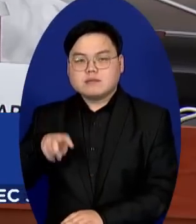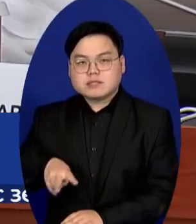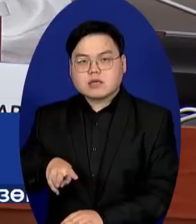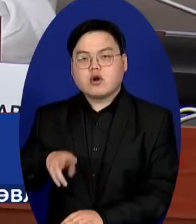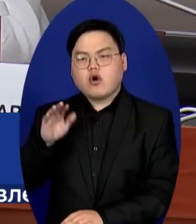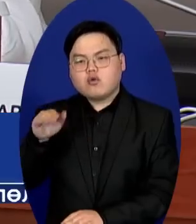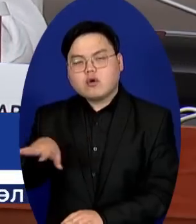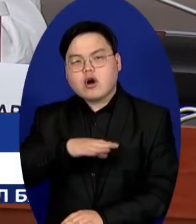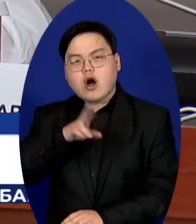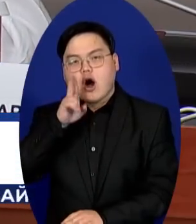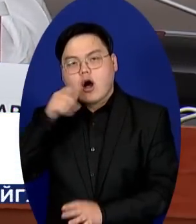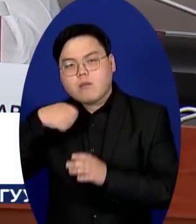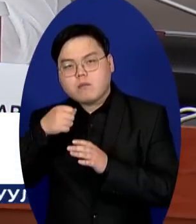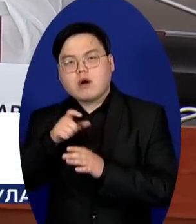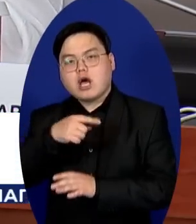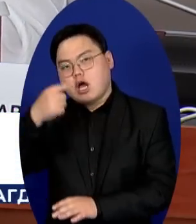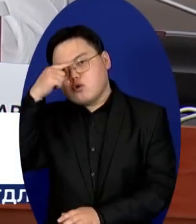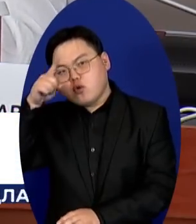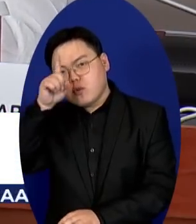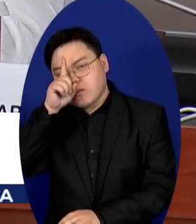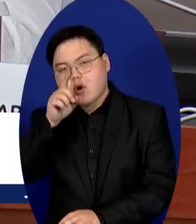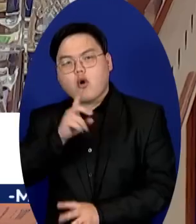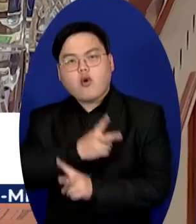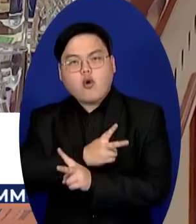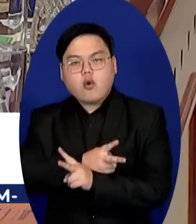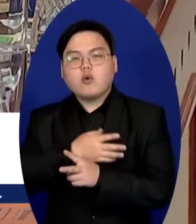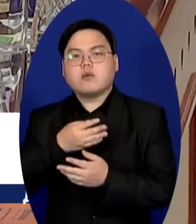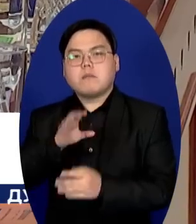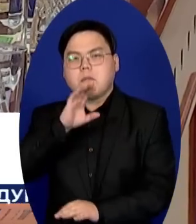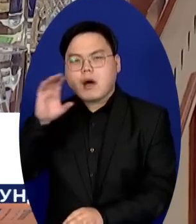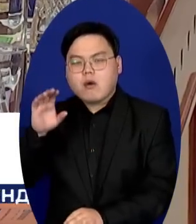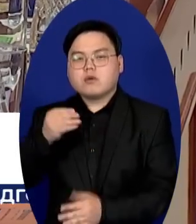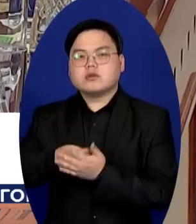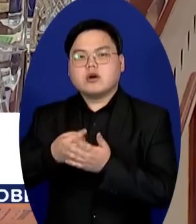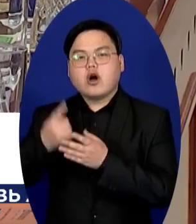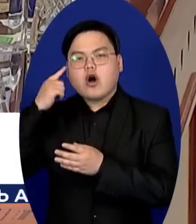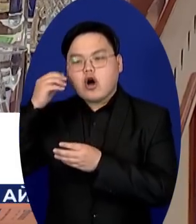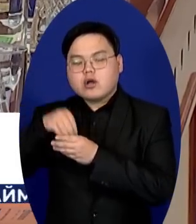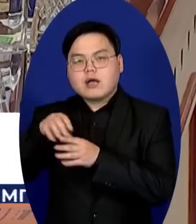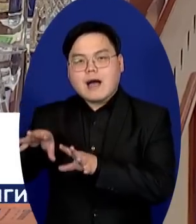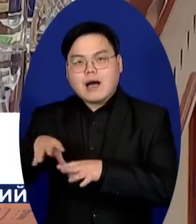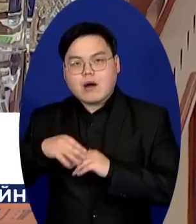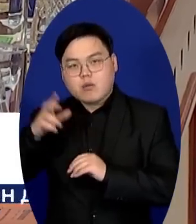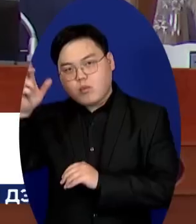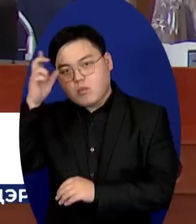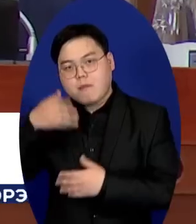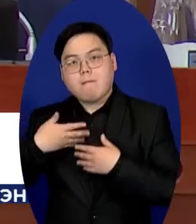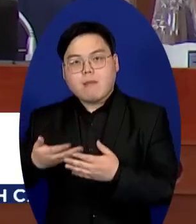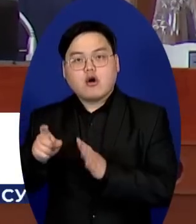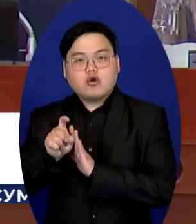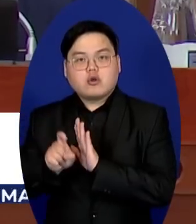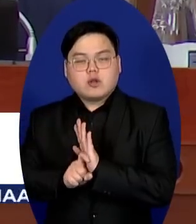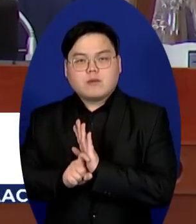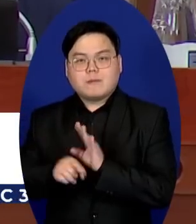үеийнхний хооллолт, эрүүл мэнд болон хууль тогтоох байгууллагын талаар ойлголт авч боловсрал эзэмших тусгай хөтөлбөр юм а. Тэд